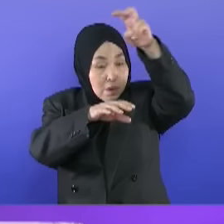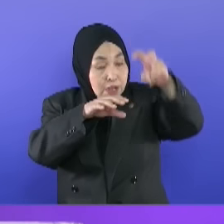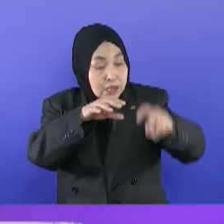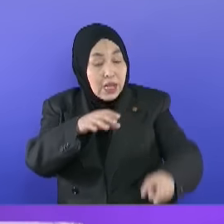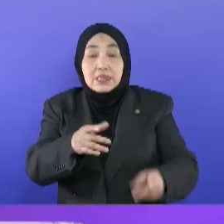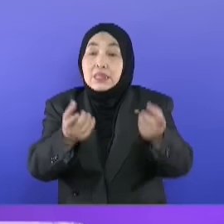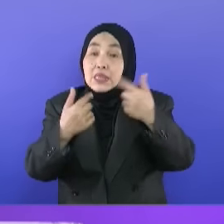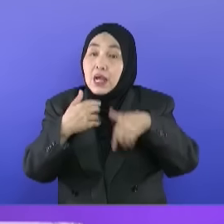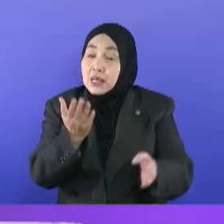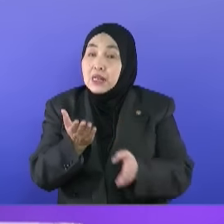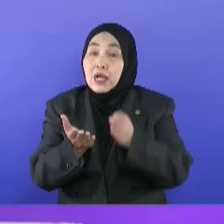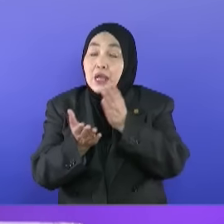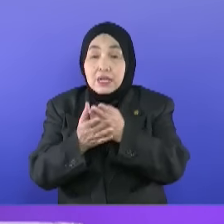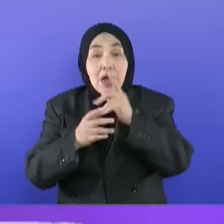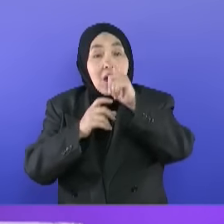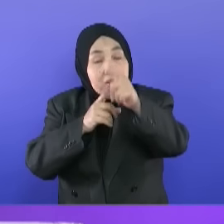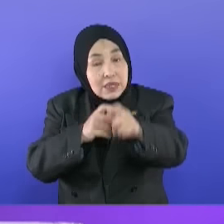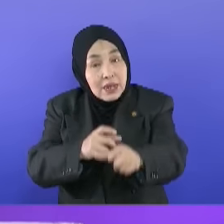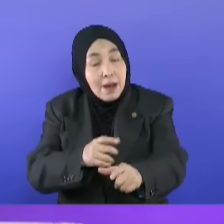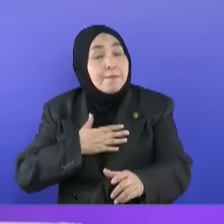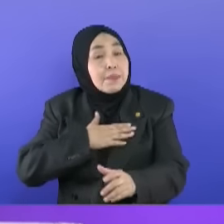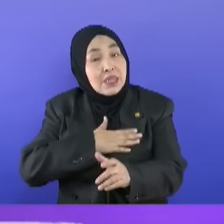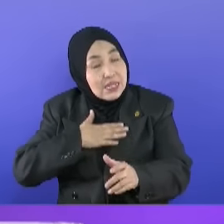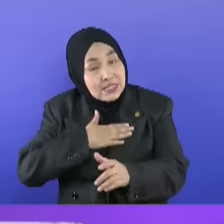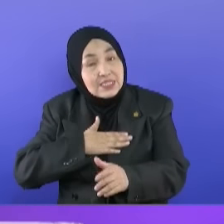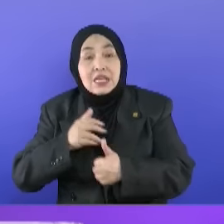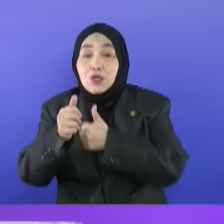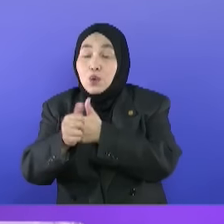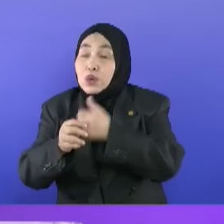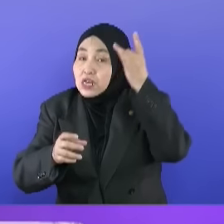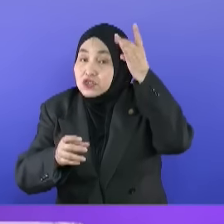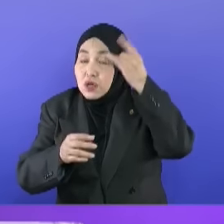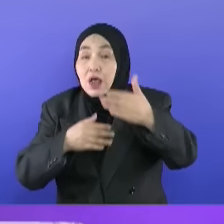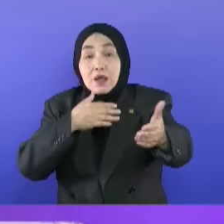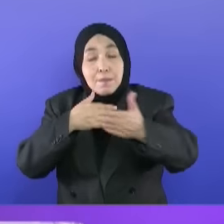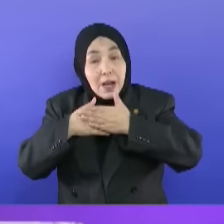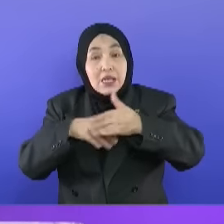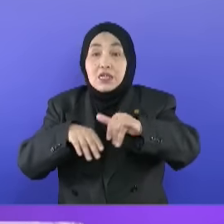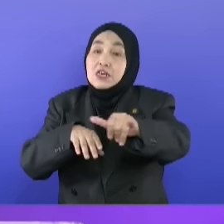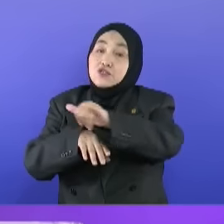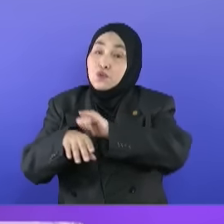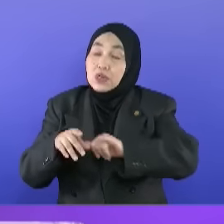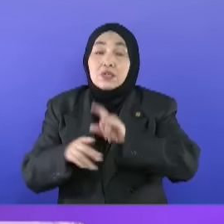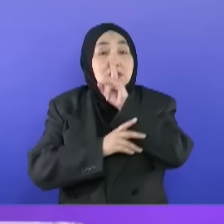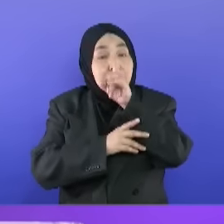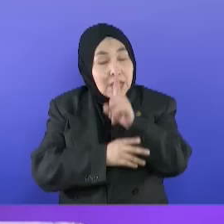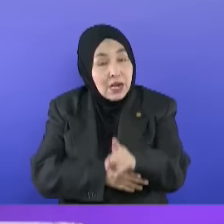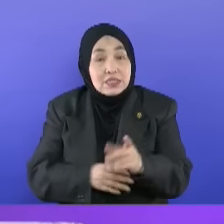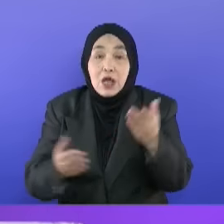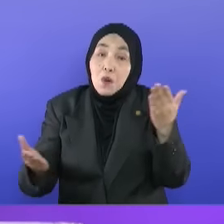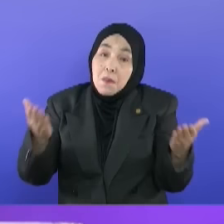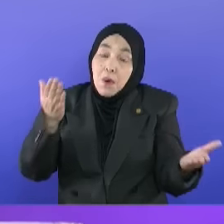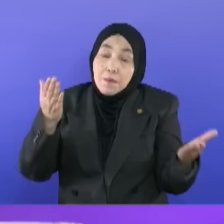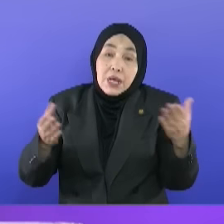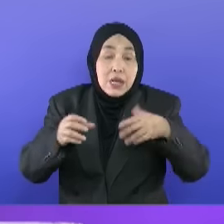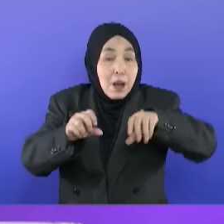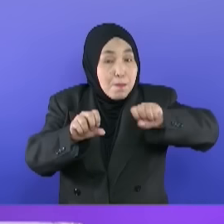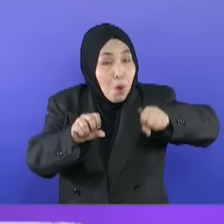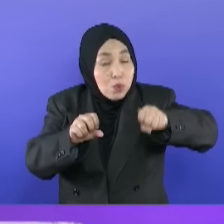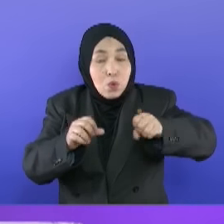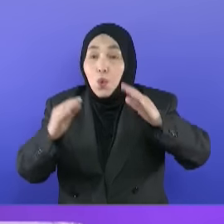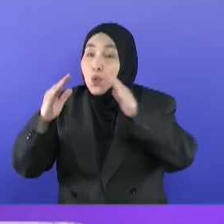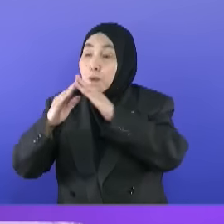hidayah ini, ia adalah hadiah. Sila ikut maka insya-Allah kembali ke syurga. Maka sebenarnya berbanding dengan motor,